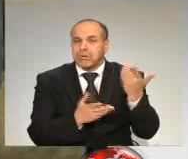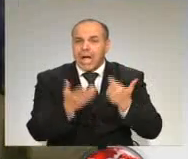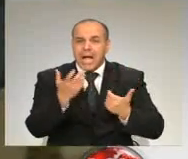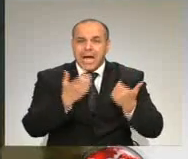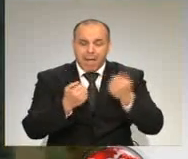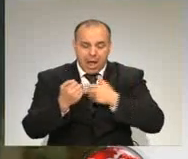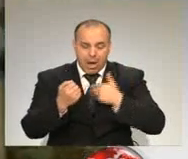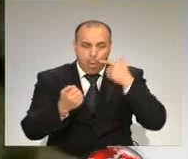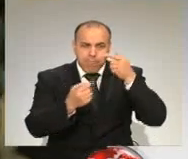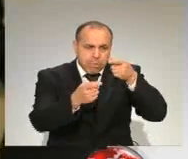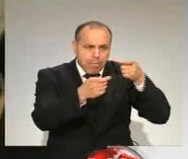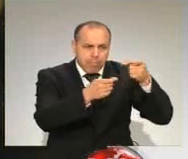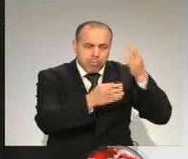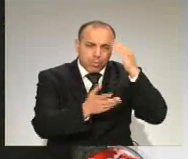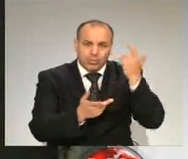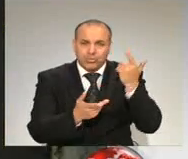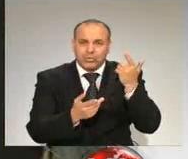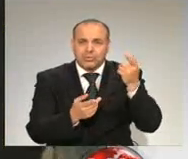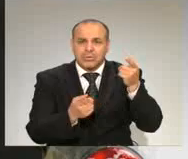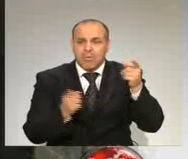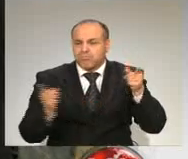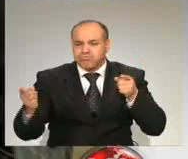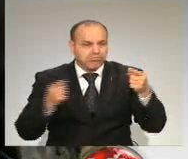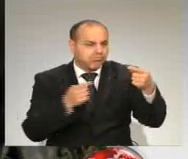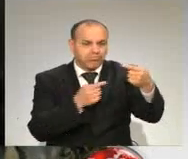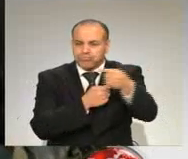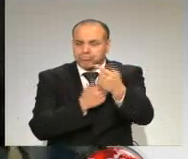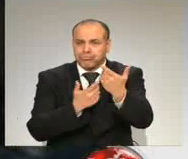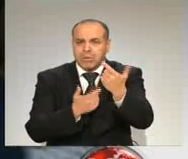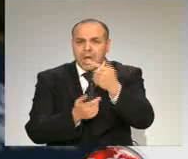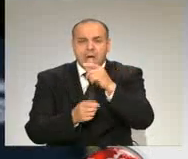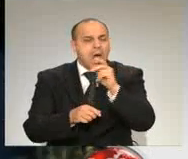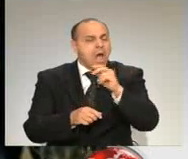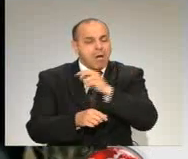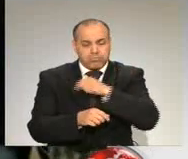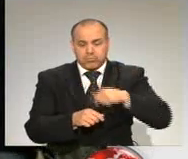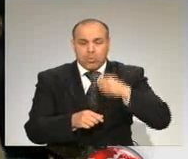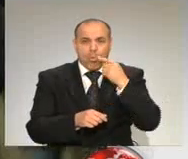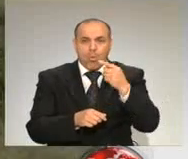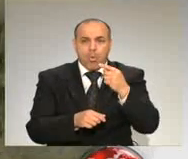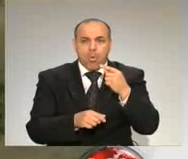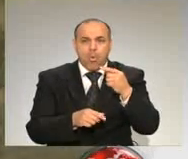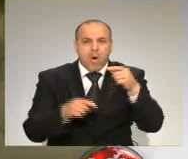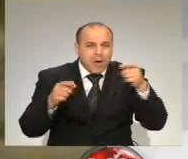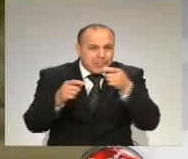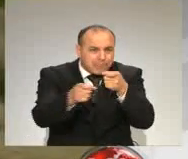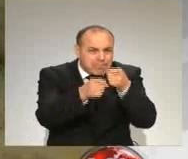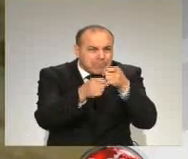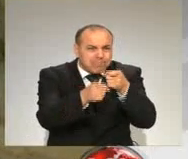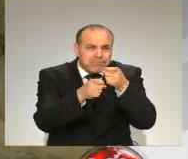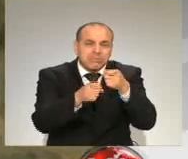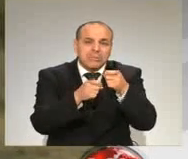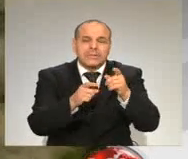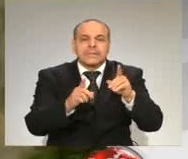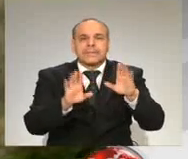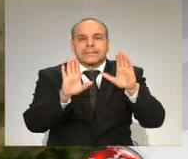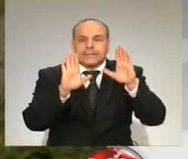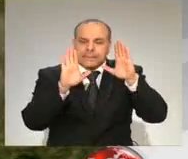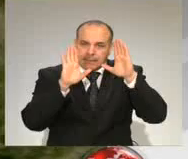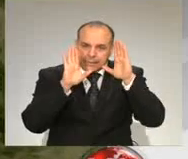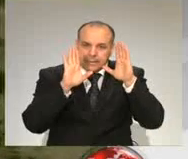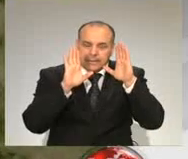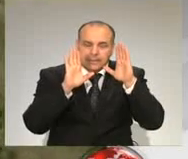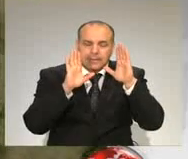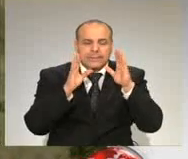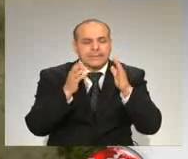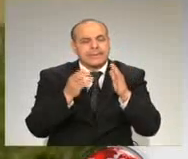أمنية تعددت اتجاهاته، طال أعوان الحرس الذين قاوموا بما أتيحت لهم من